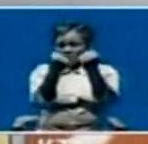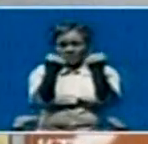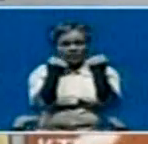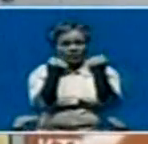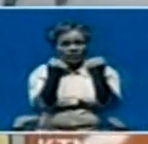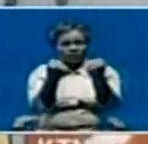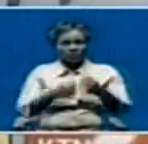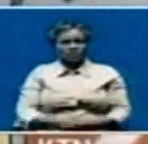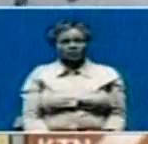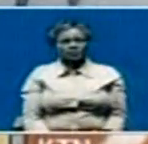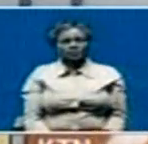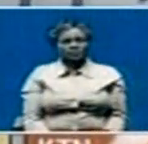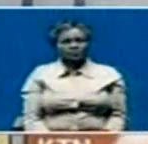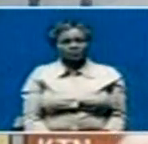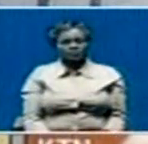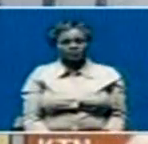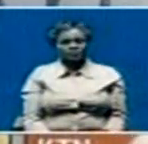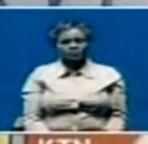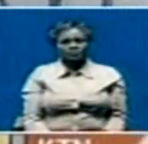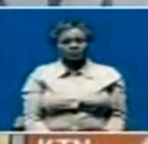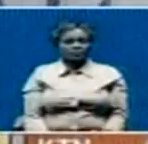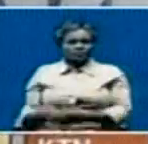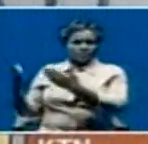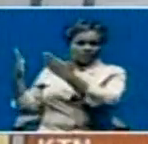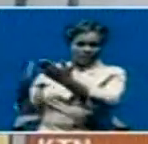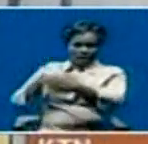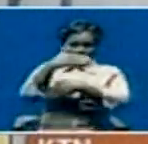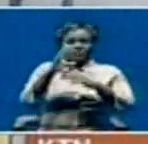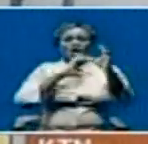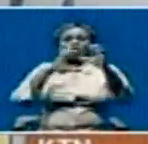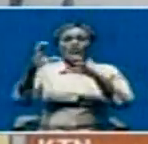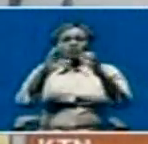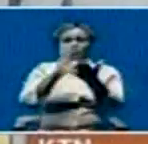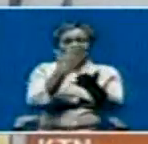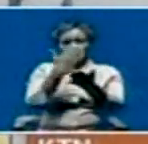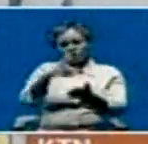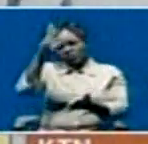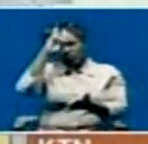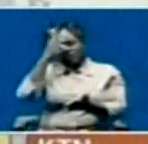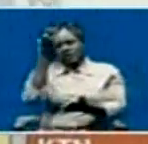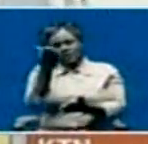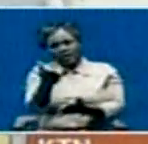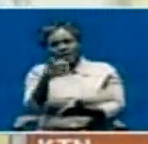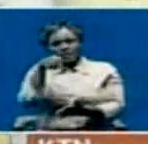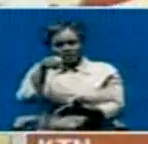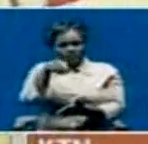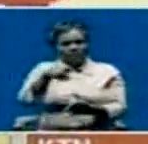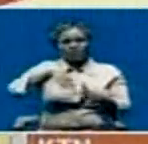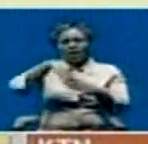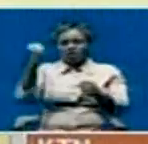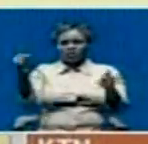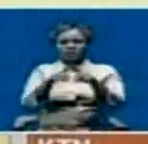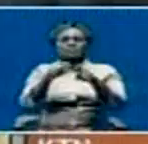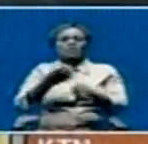aj wache hii ni baada ya mawo kati ya askari wali ndani wale wa nje naye